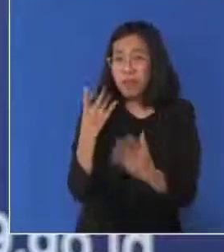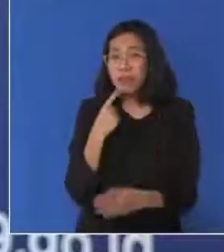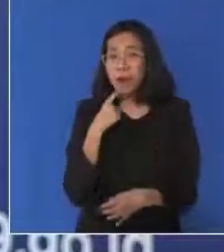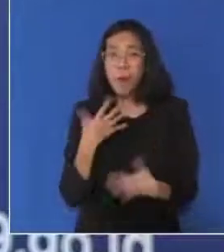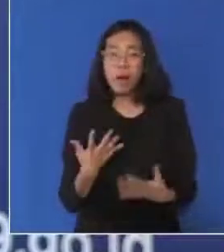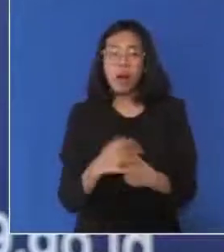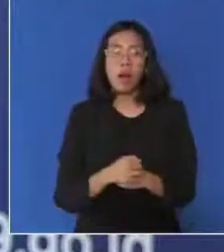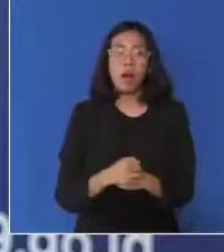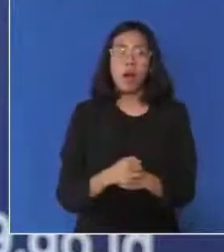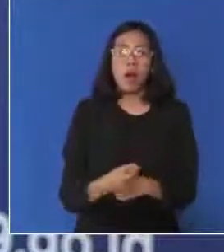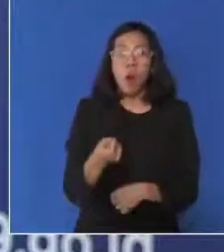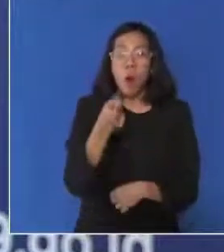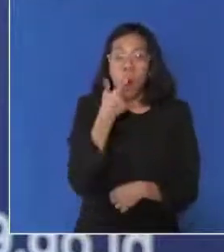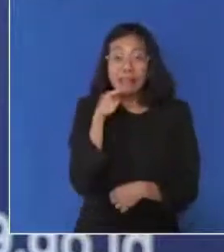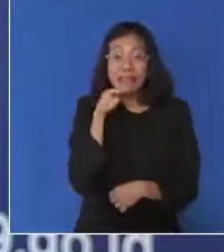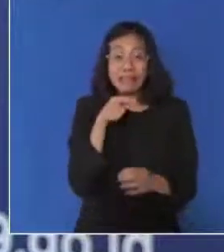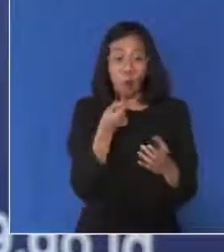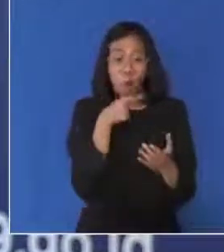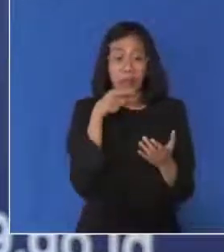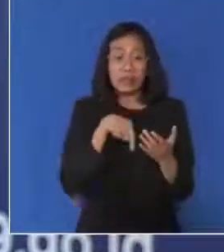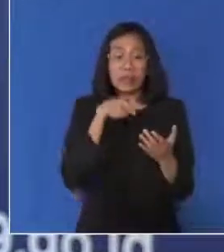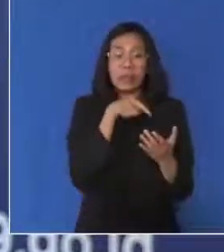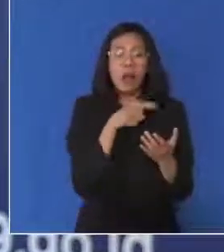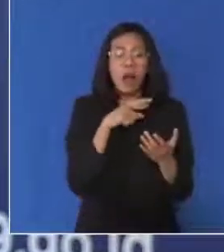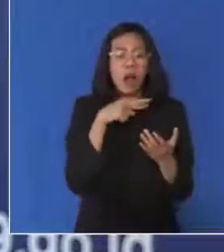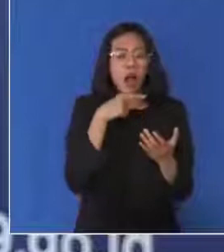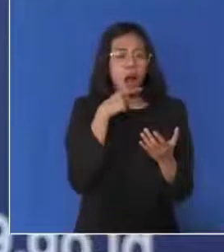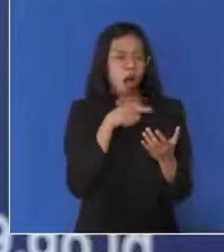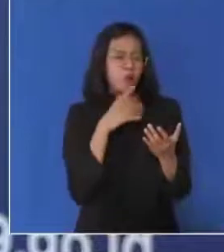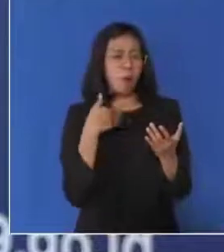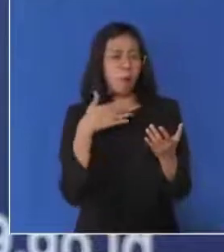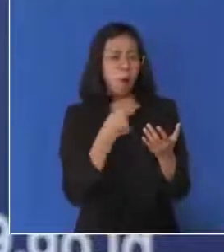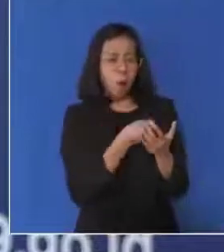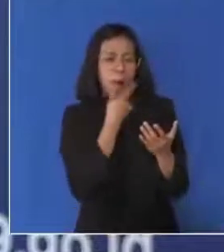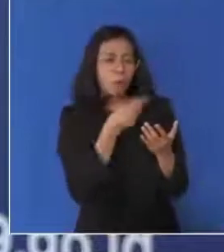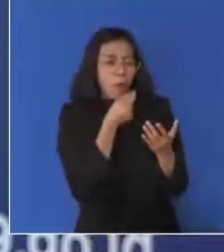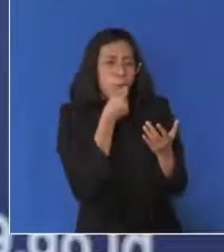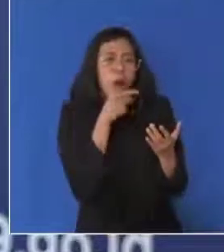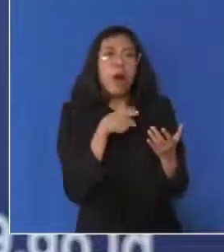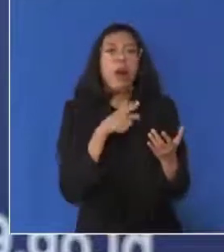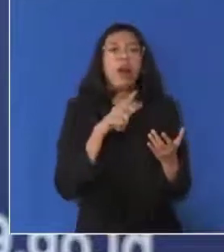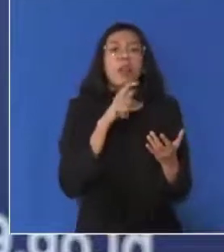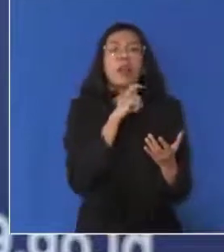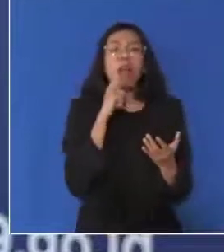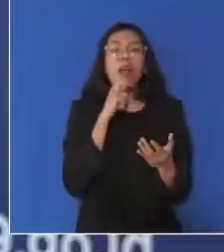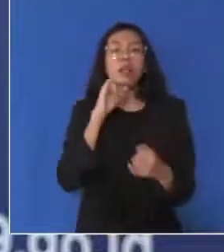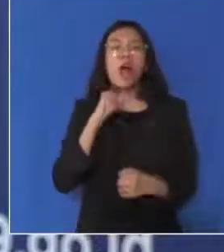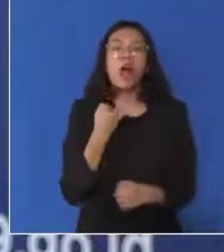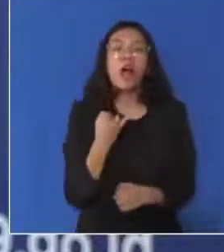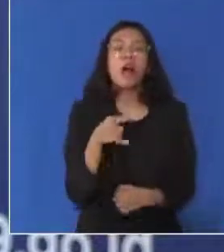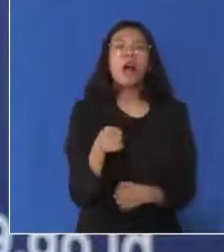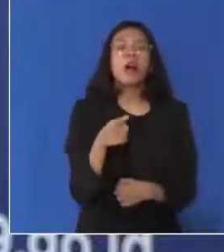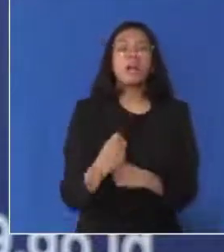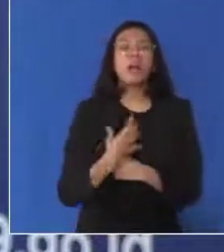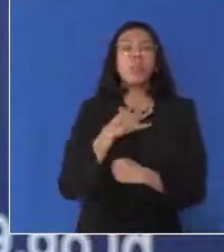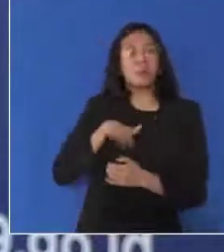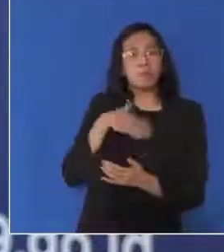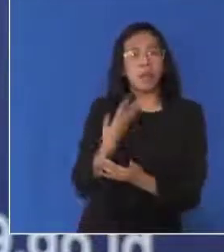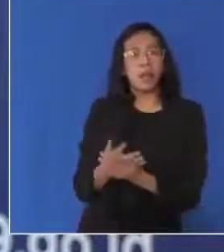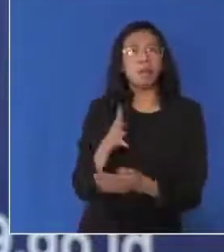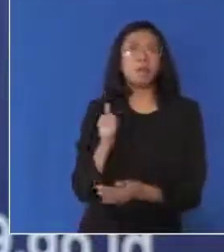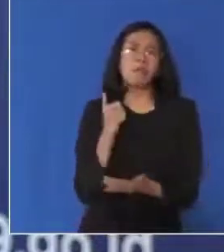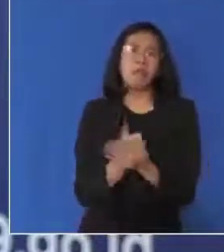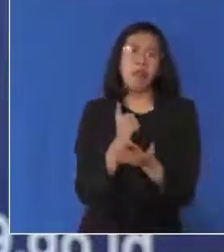obat tapi hoax jadi sehingga orang jadi linknya nggak papa kalo kena karena tinggal bawang putih kita sembuh gitu karena situnya